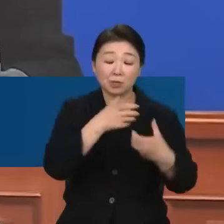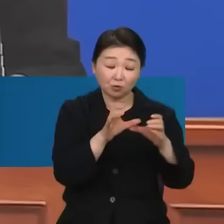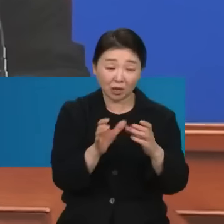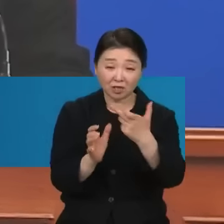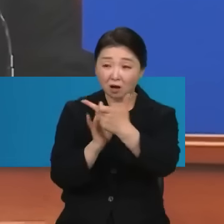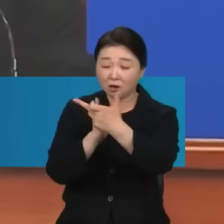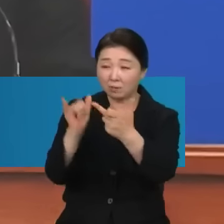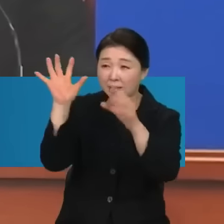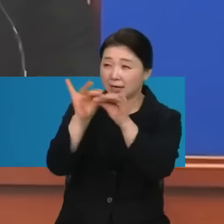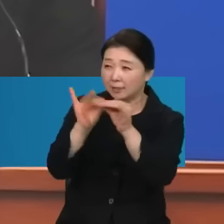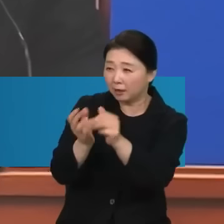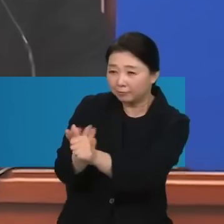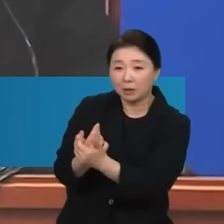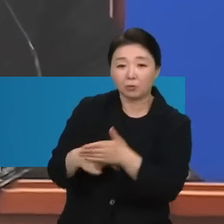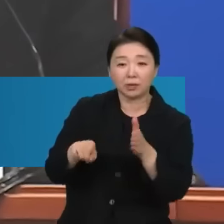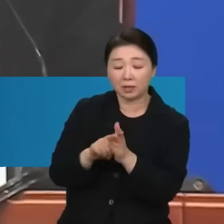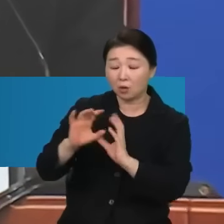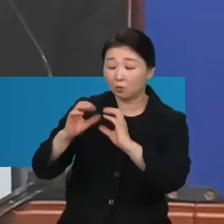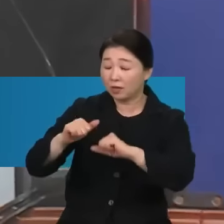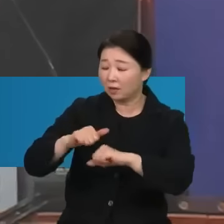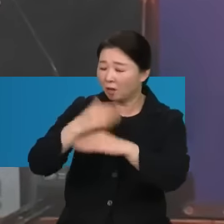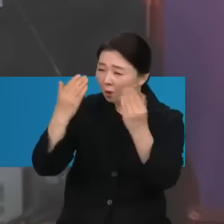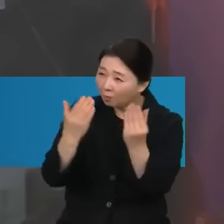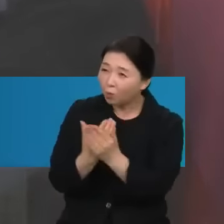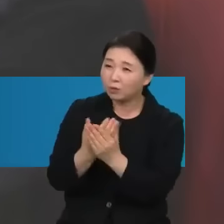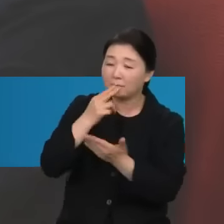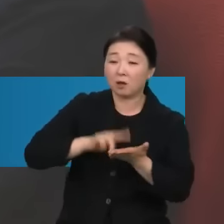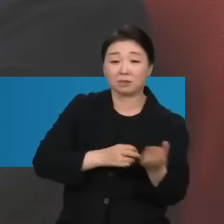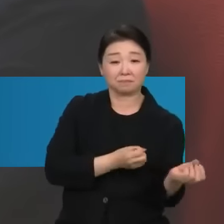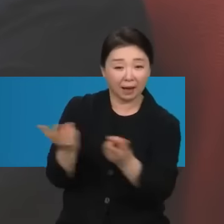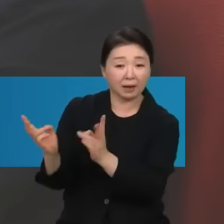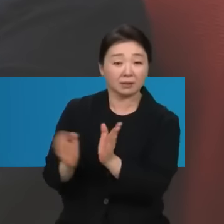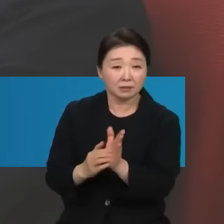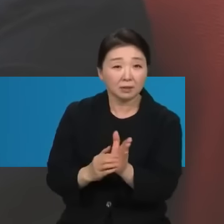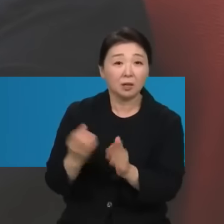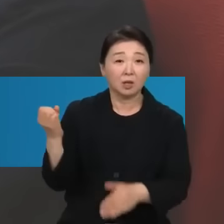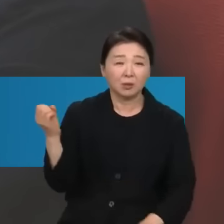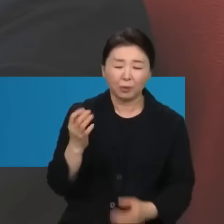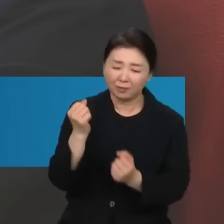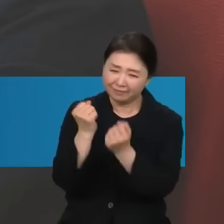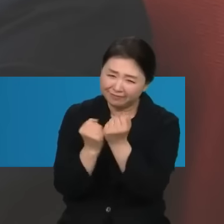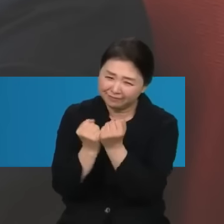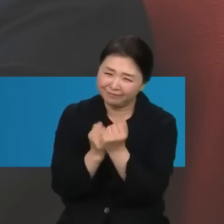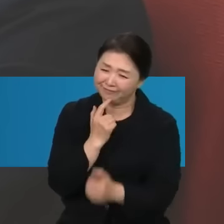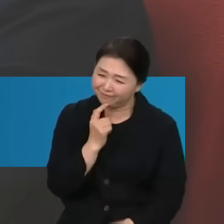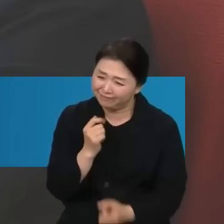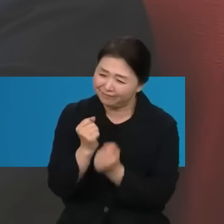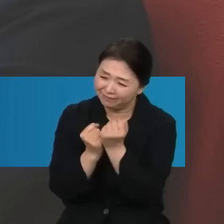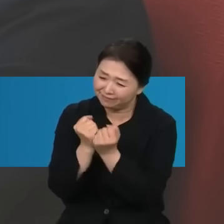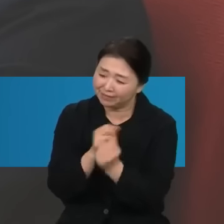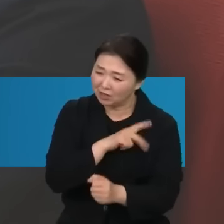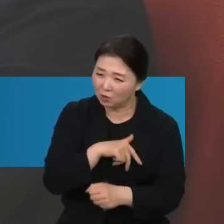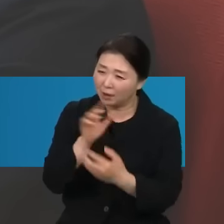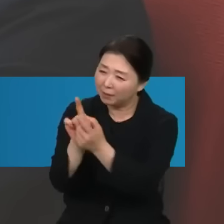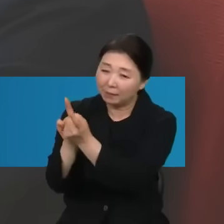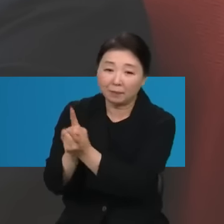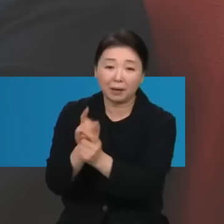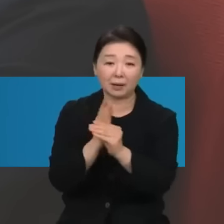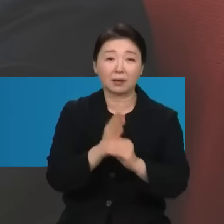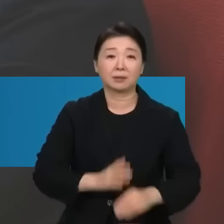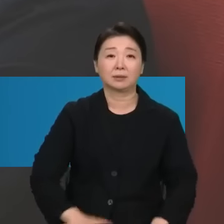17명의 이탈표를 위해 국민의힘 의원 모두에게 편지를 보내는 동시에 설득 가능할 것 같은 의원들 개별 접촉에도